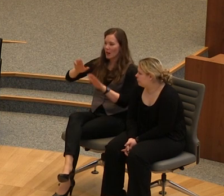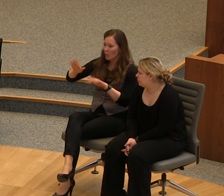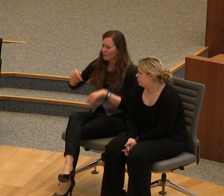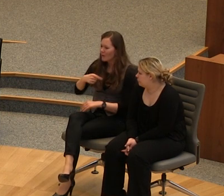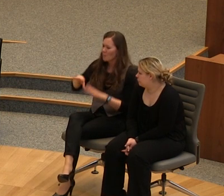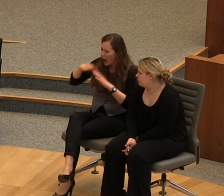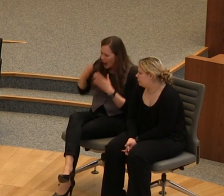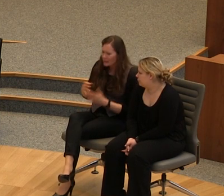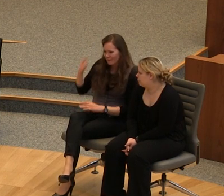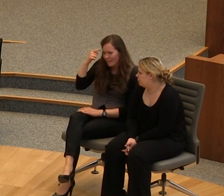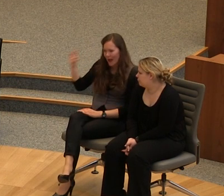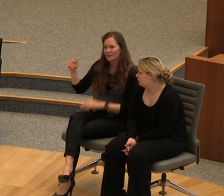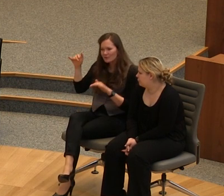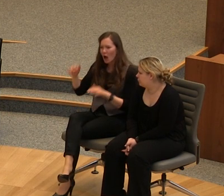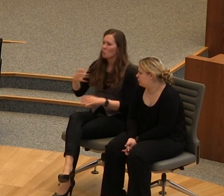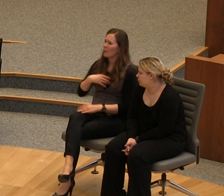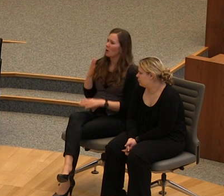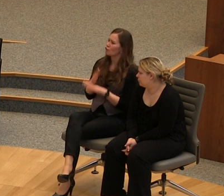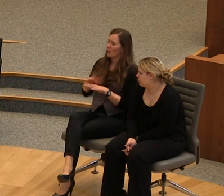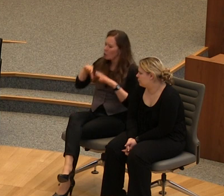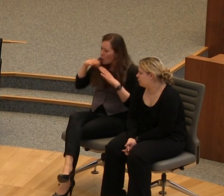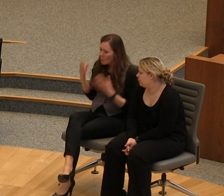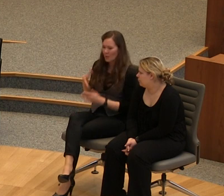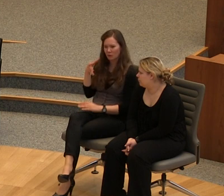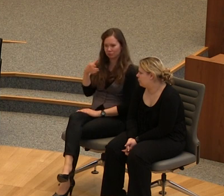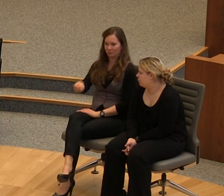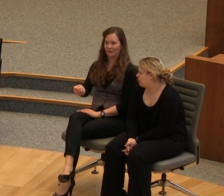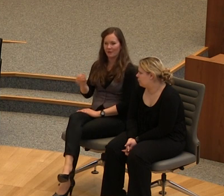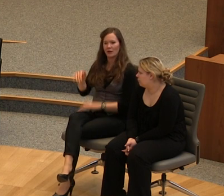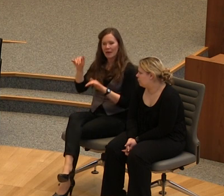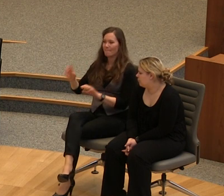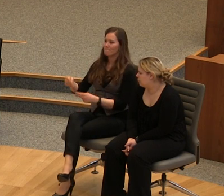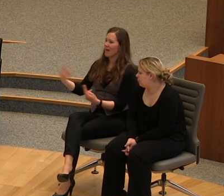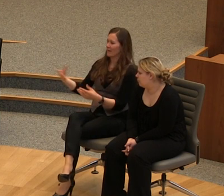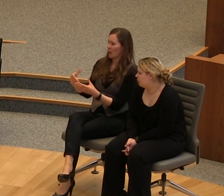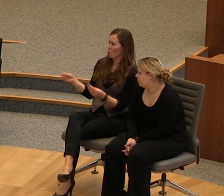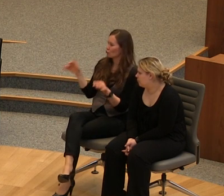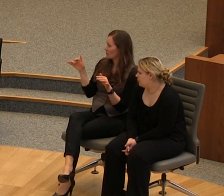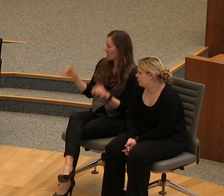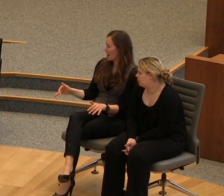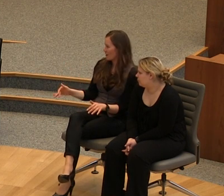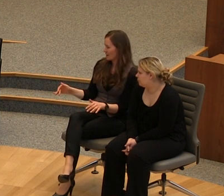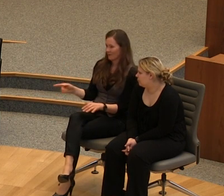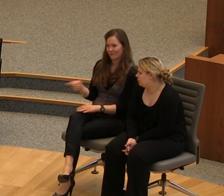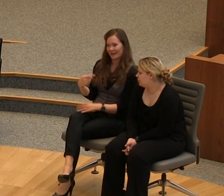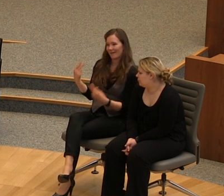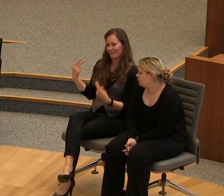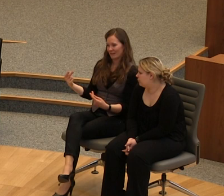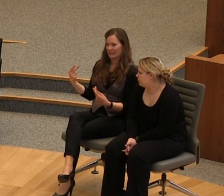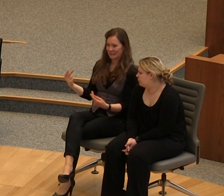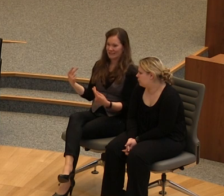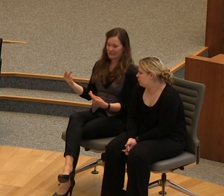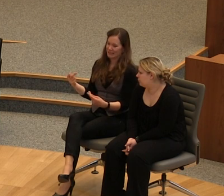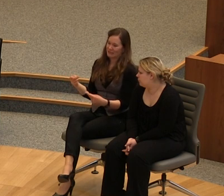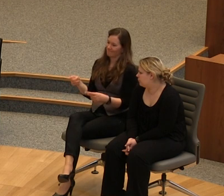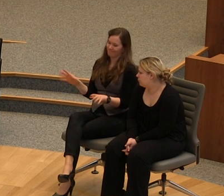schon alles, wir haben das Problem komplett erkannt und wir haben auch die perfekte Lösung. Davon sollten wir uns erstmal ein